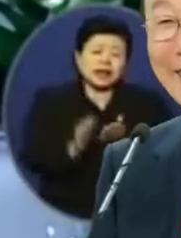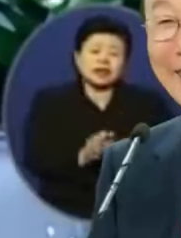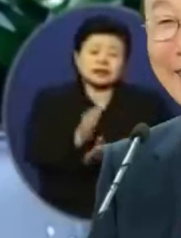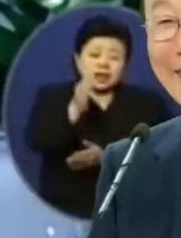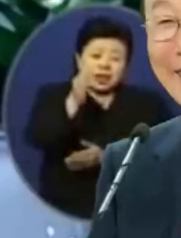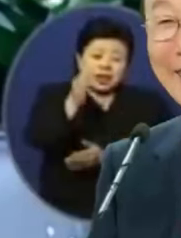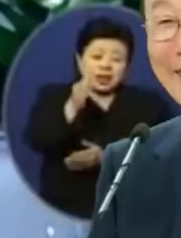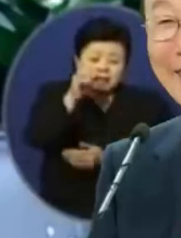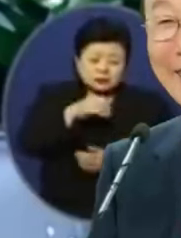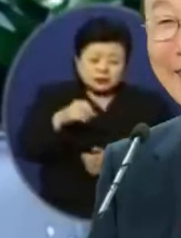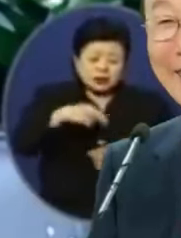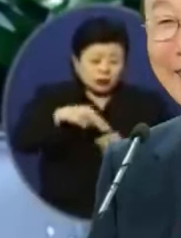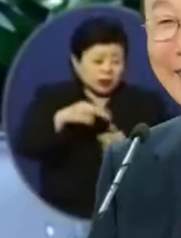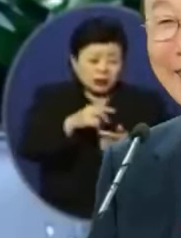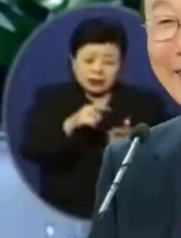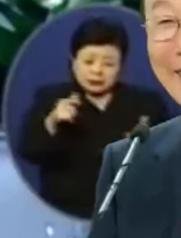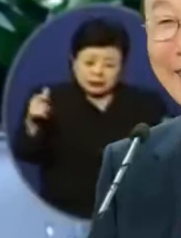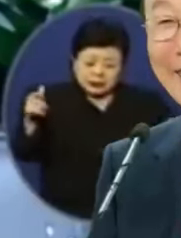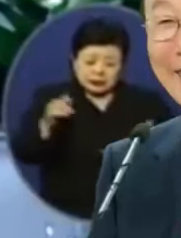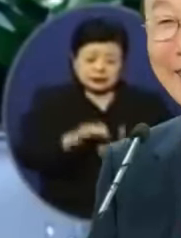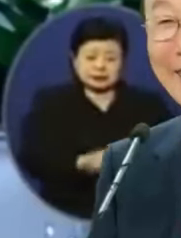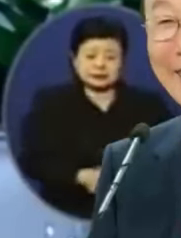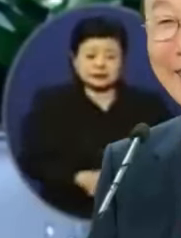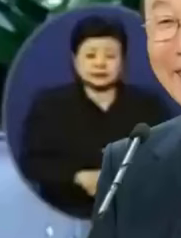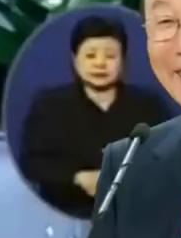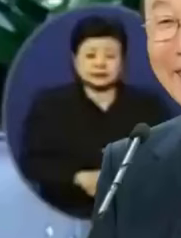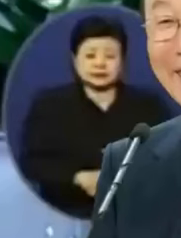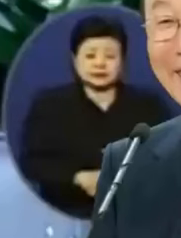하고 십자가에 올라갔다고 생각하면 그건 큰 오해입니다.